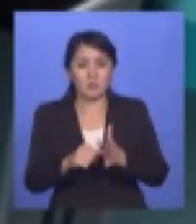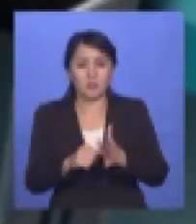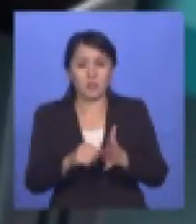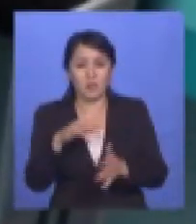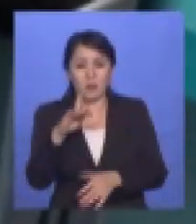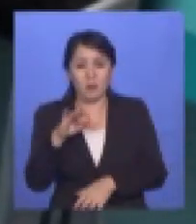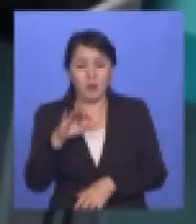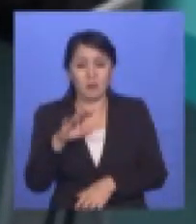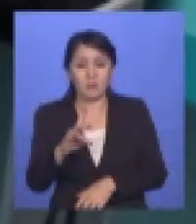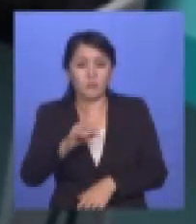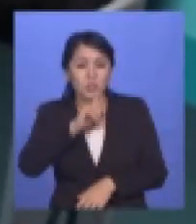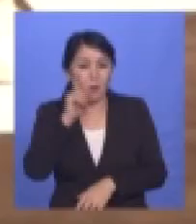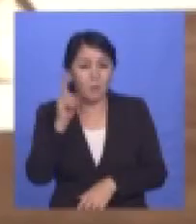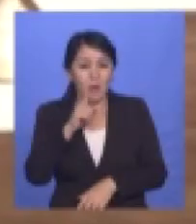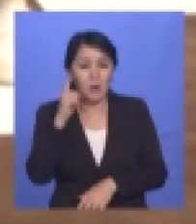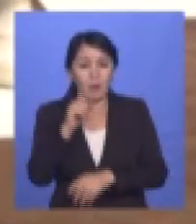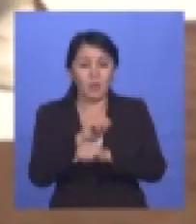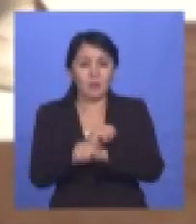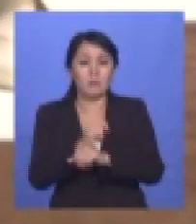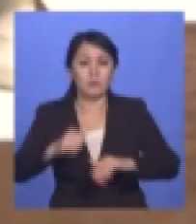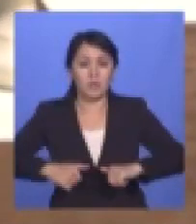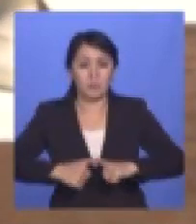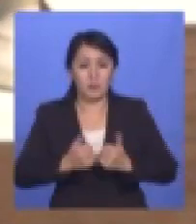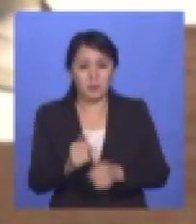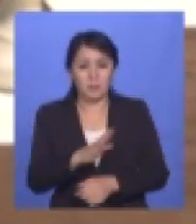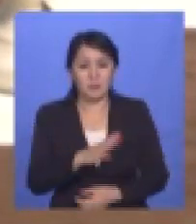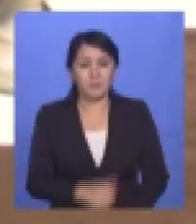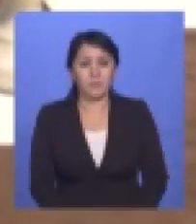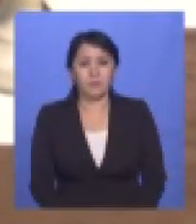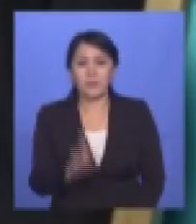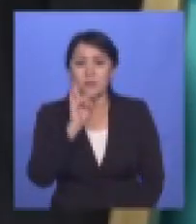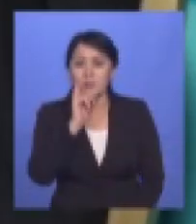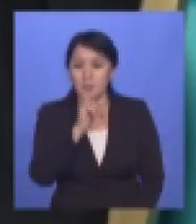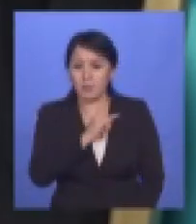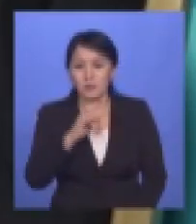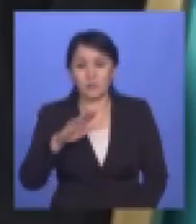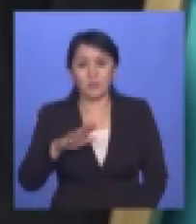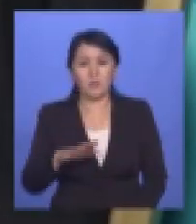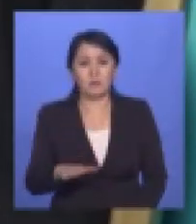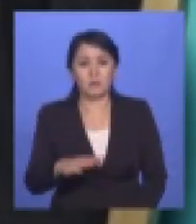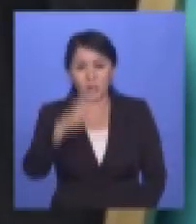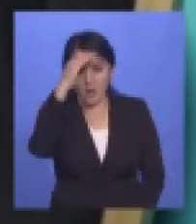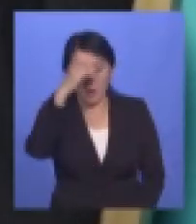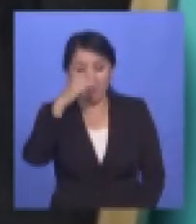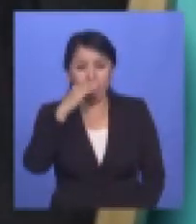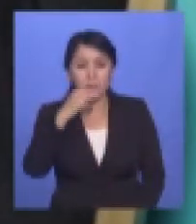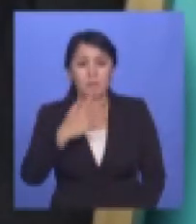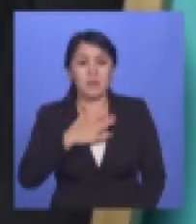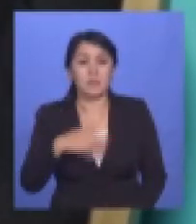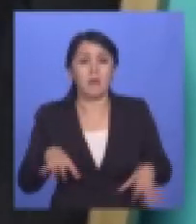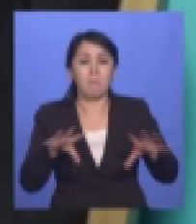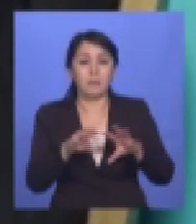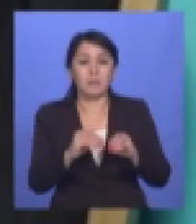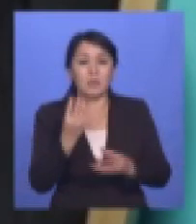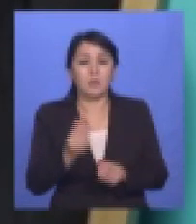Ерлан Жақсыбаев. Жасөспірім намысты қолдан бермеуге тырысып бақты. Кішкентай кезімнен бастап мен әкемен бірге ойнаған,